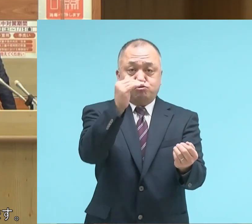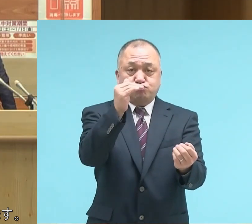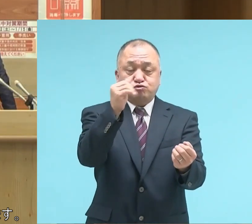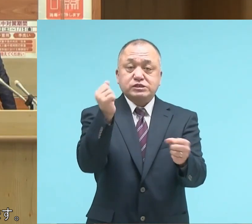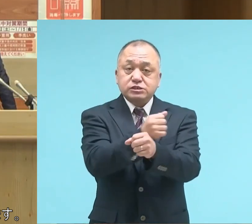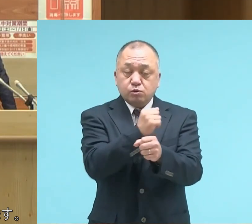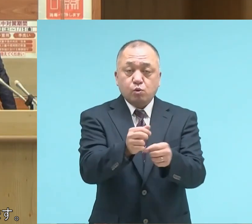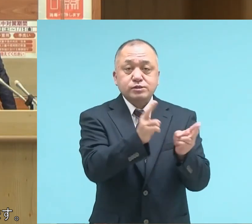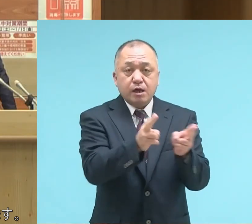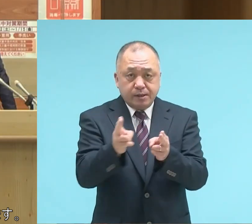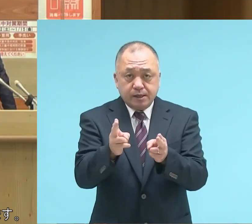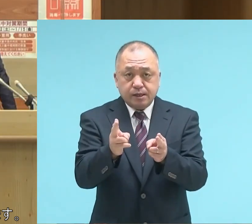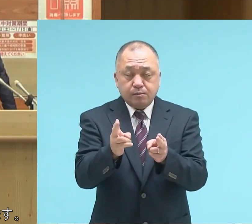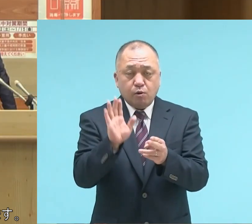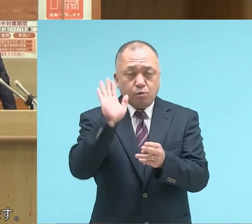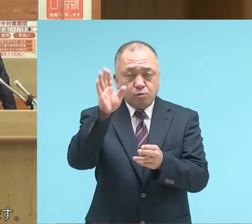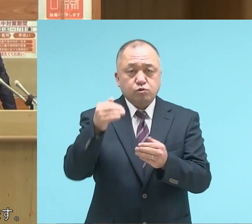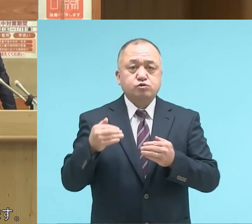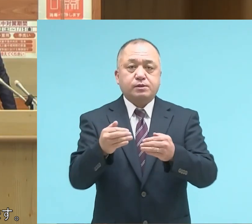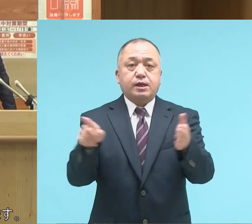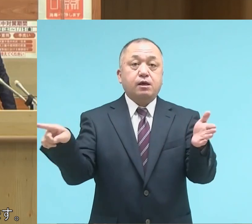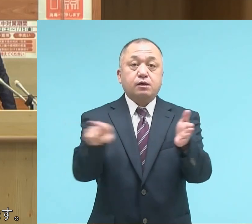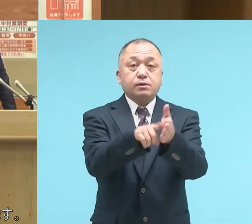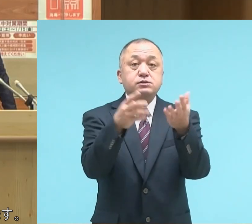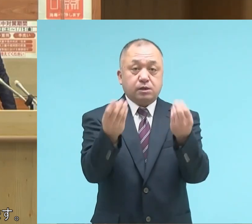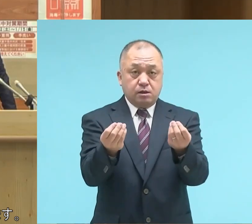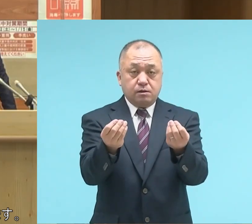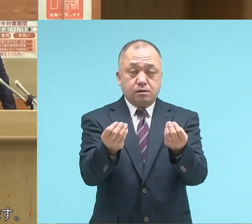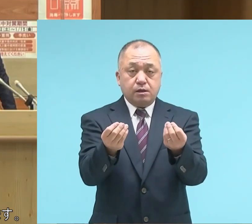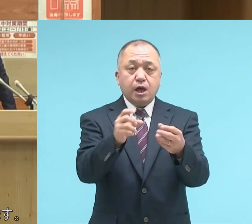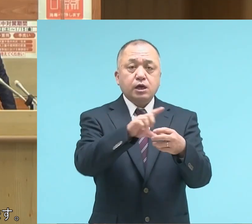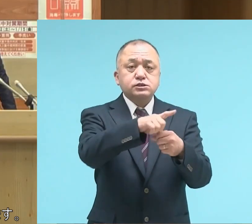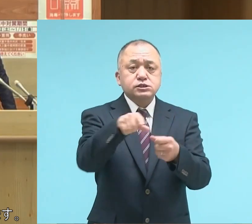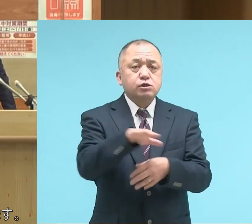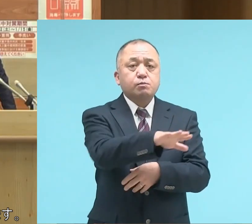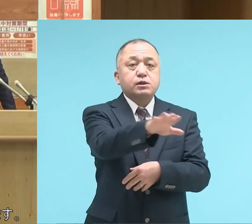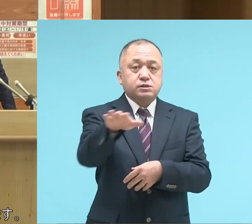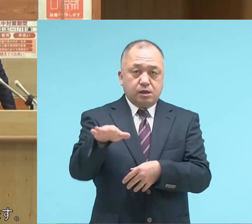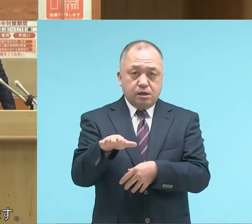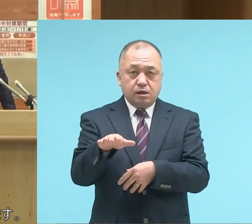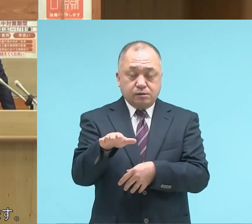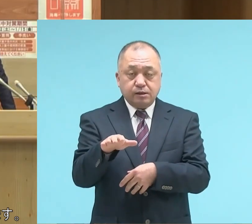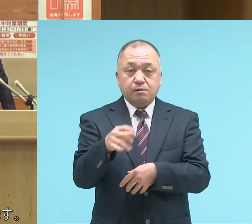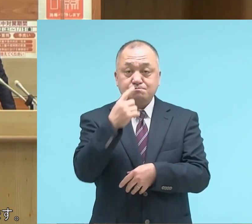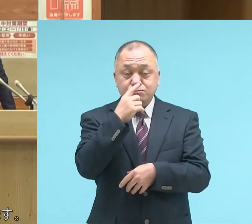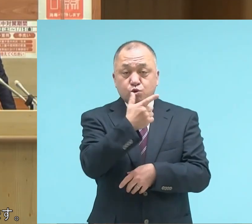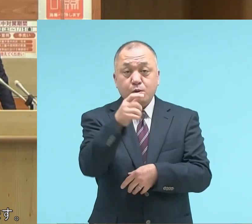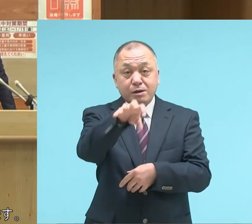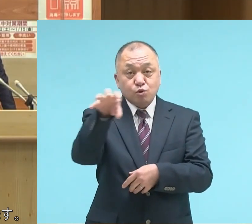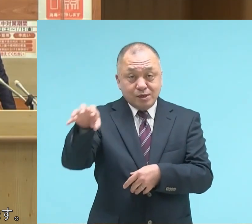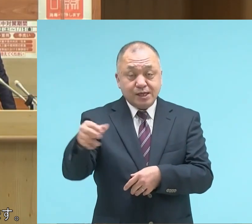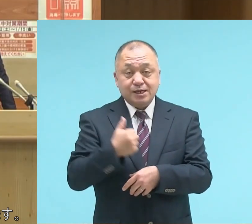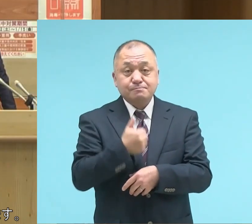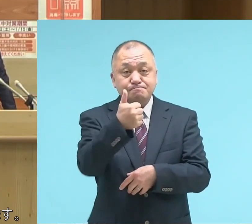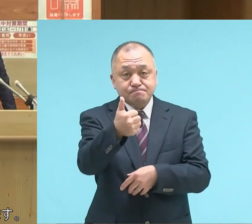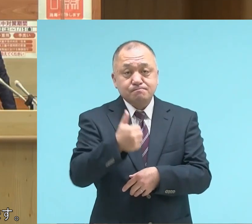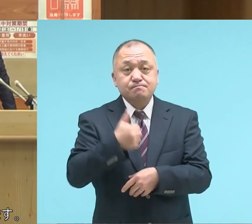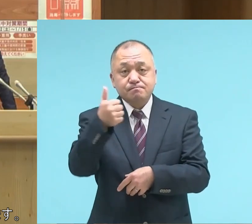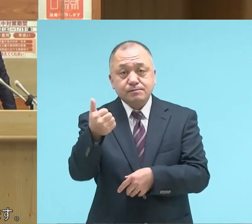かり進めてきたところであります。地域の皆さん、私も視察やいろんな場面でですね、お話をお伺いしているわけです